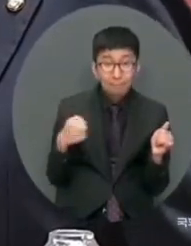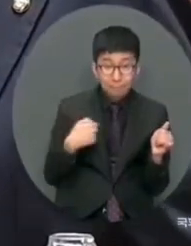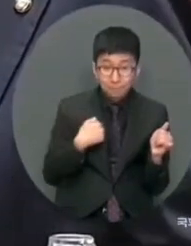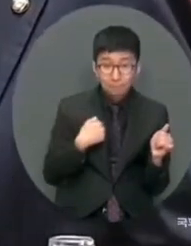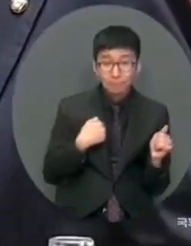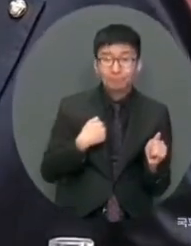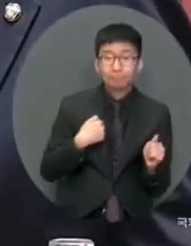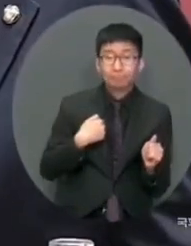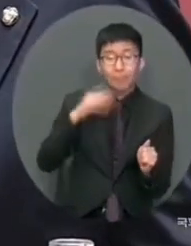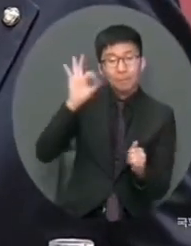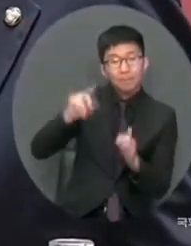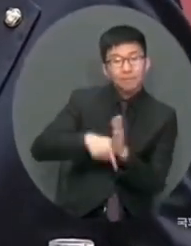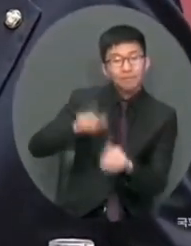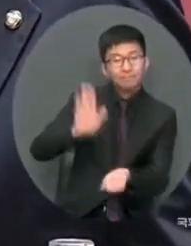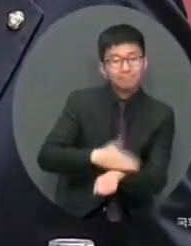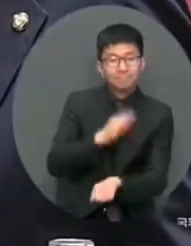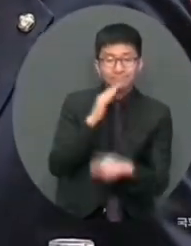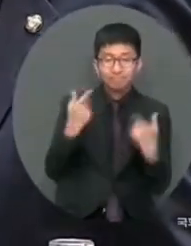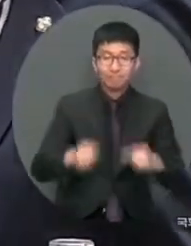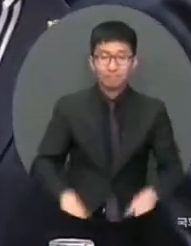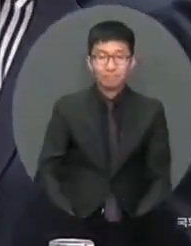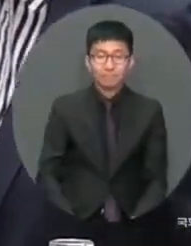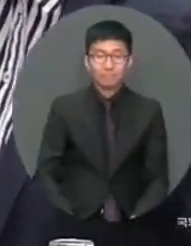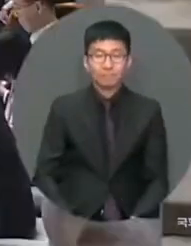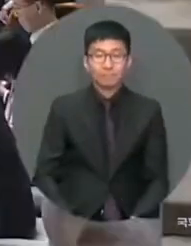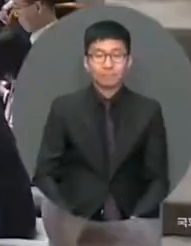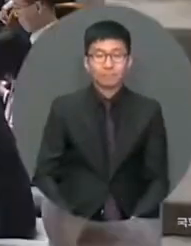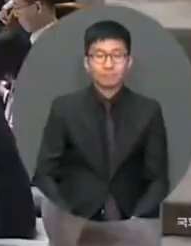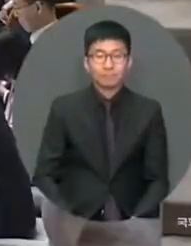거죠. 들어가십시오.